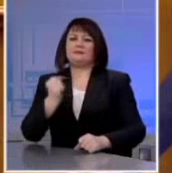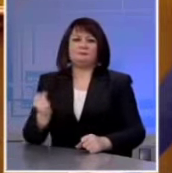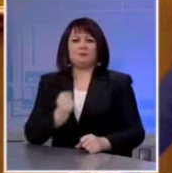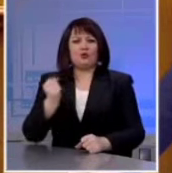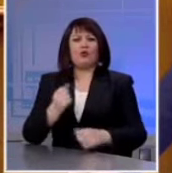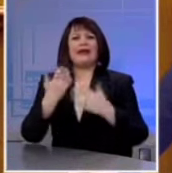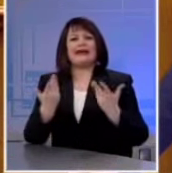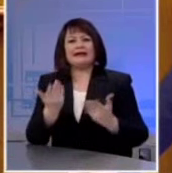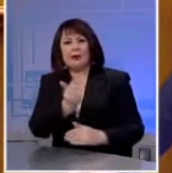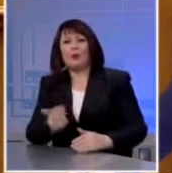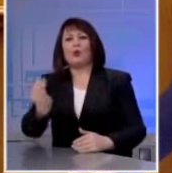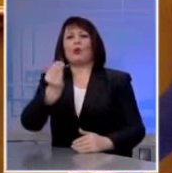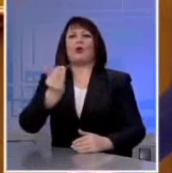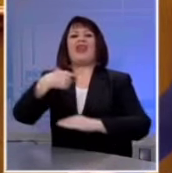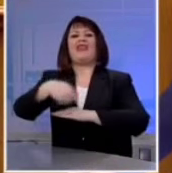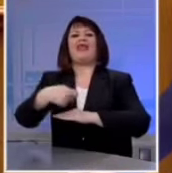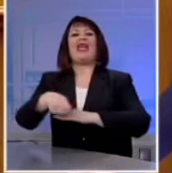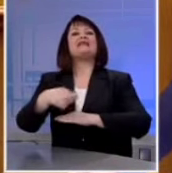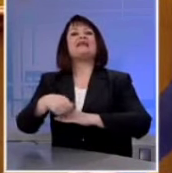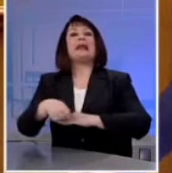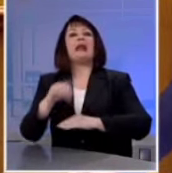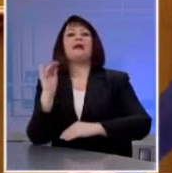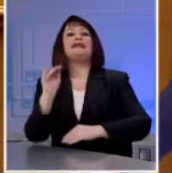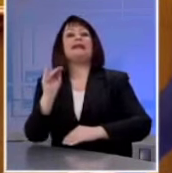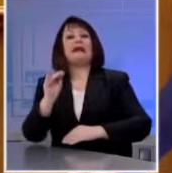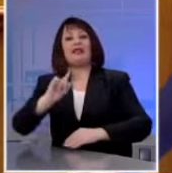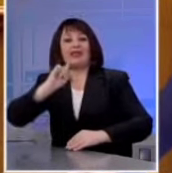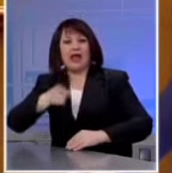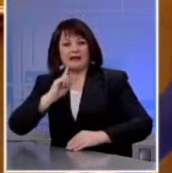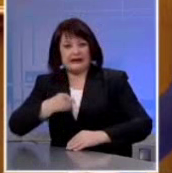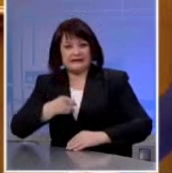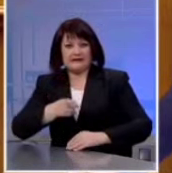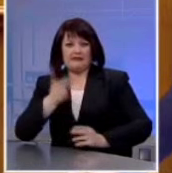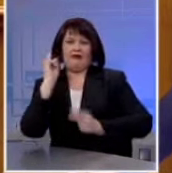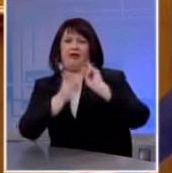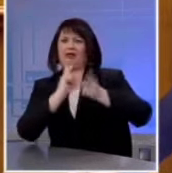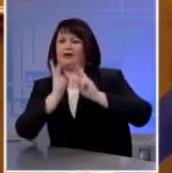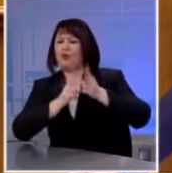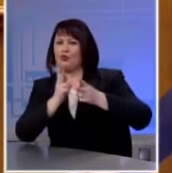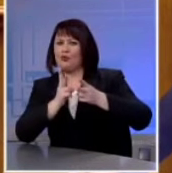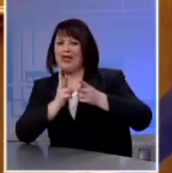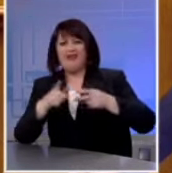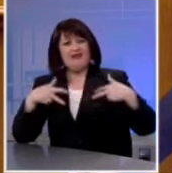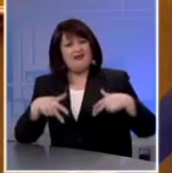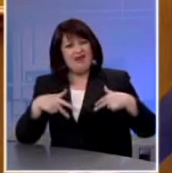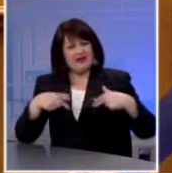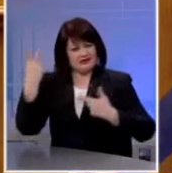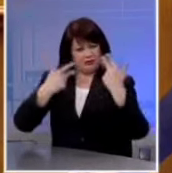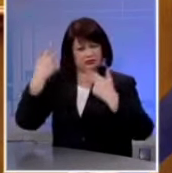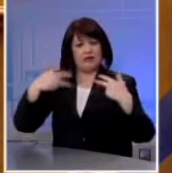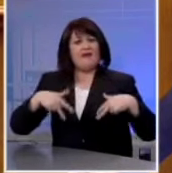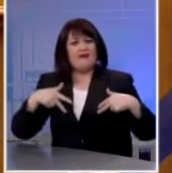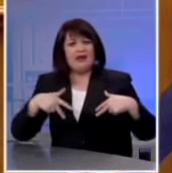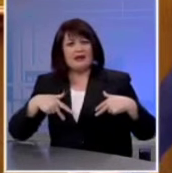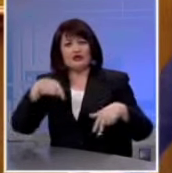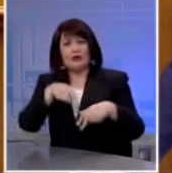των αντοτάτων δικαστηρίων με πρόσφατη διάταξη και κατηγορείται επίσης την κυβέρνηση ότι